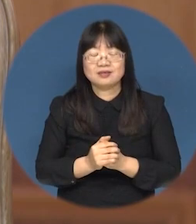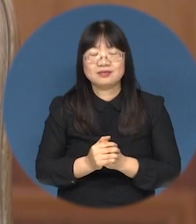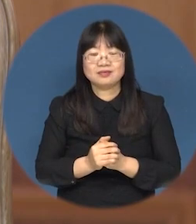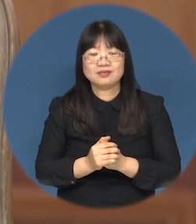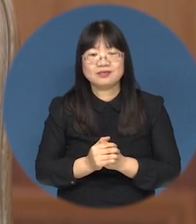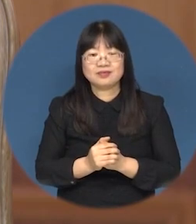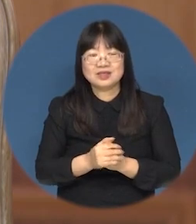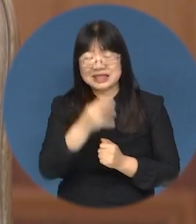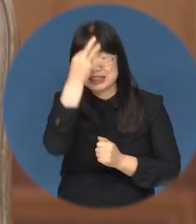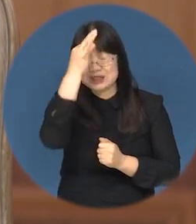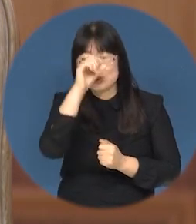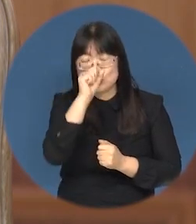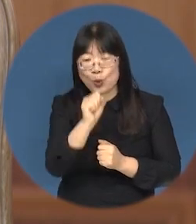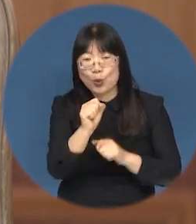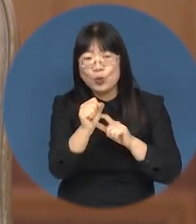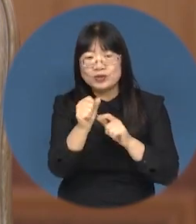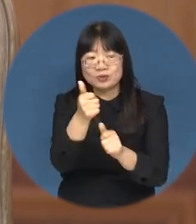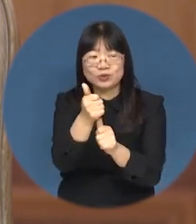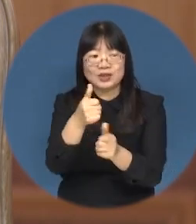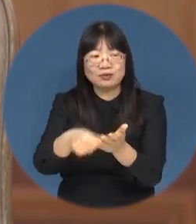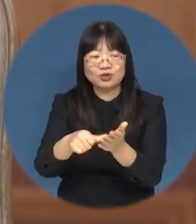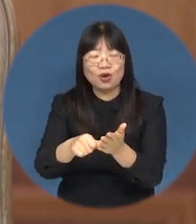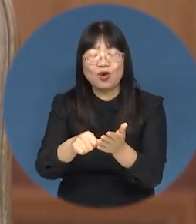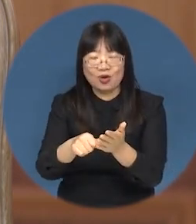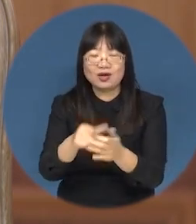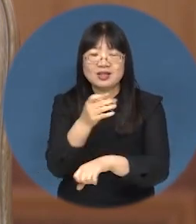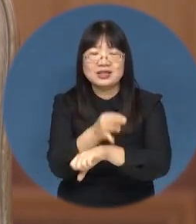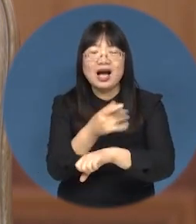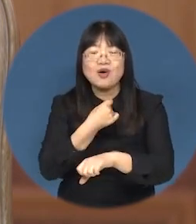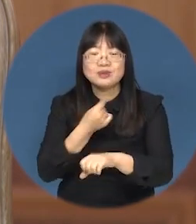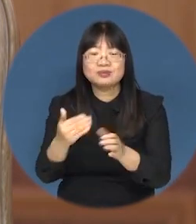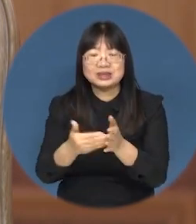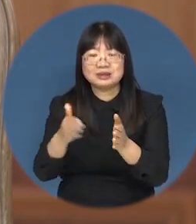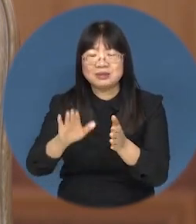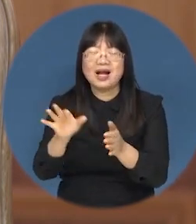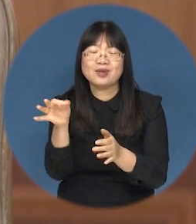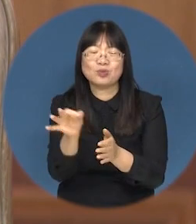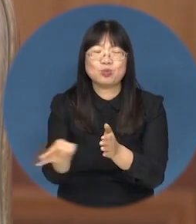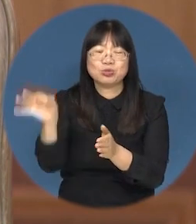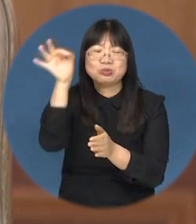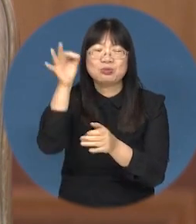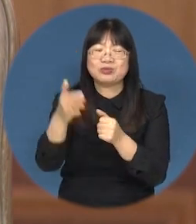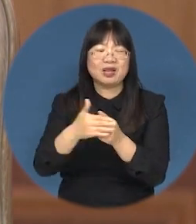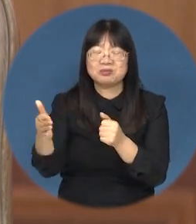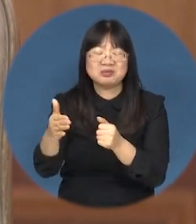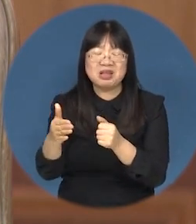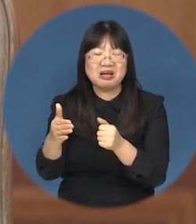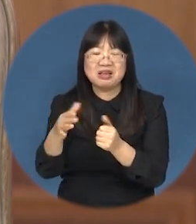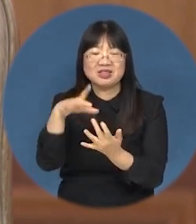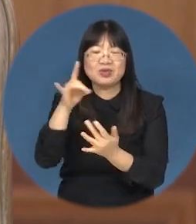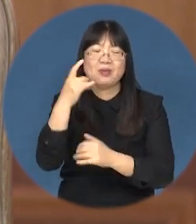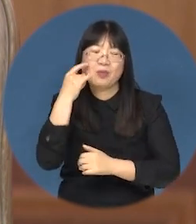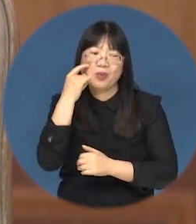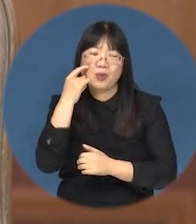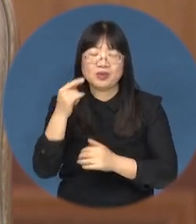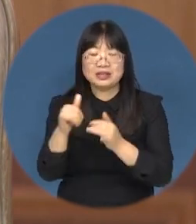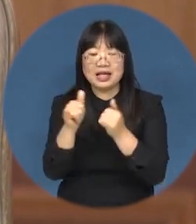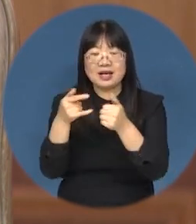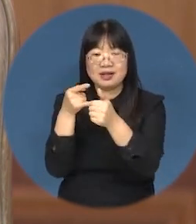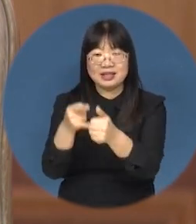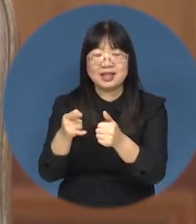이런 기능이 좋은 의족을 하고 싶은데 그 의족을 못 하신 분들. 비용이 부족해서. 부족해서. 이제 그런